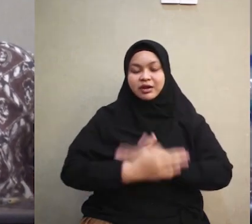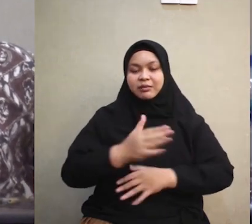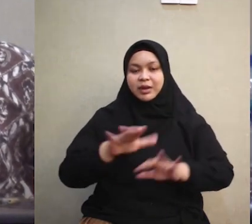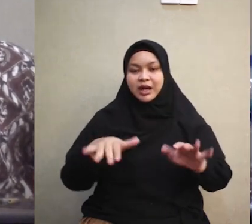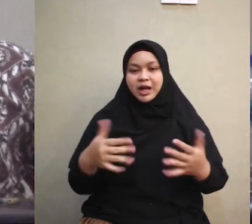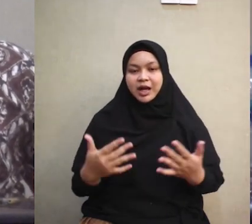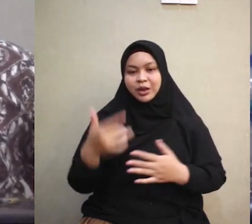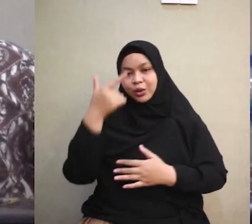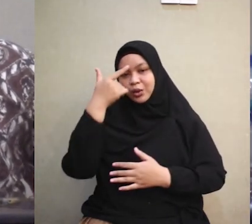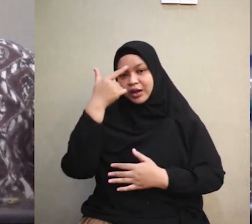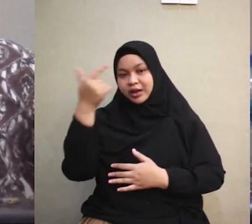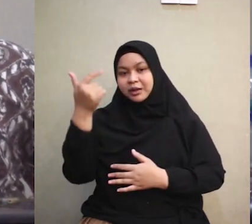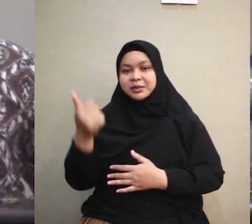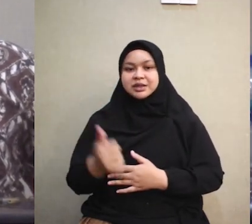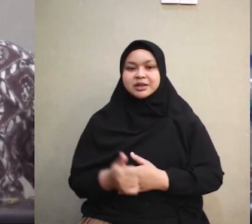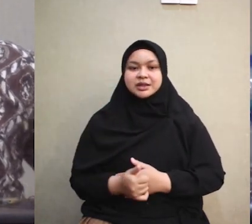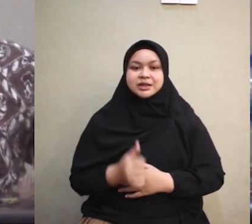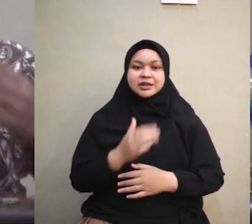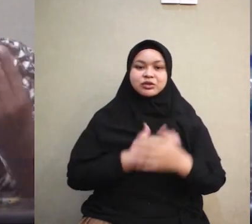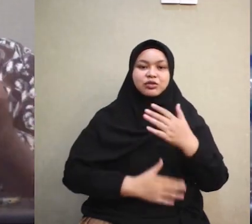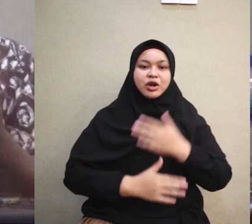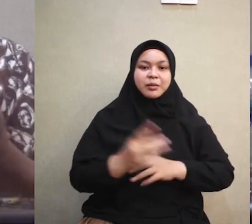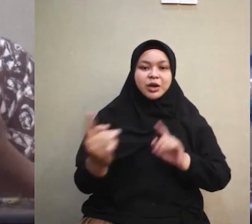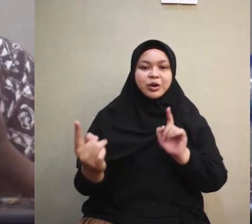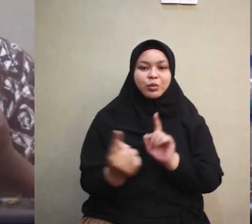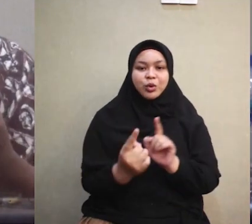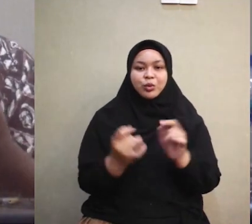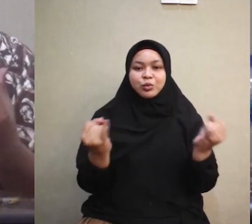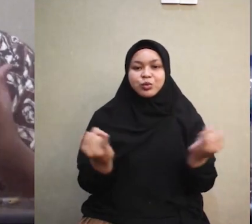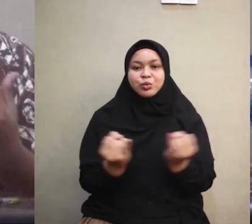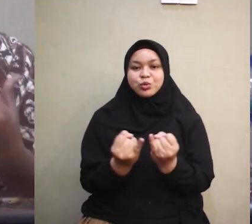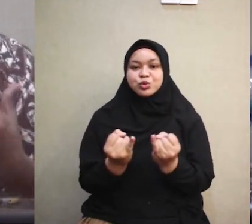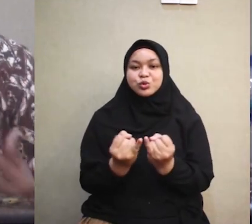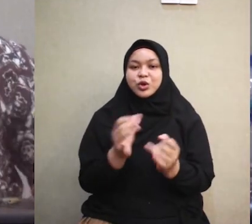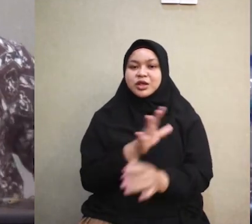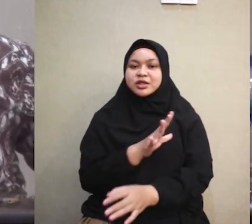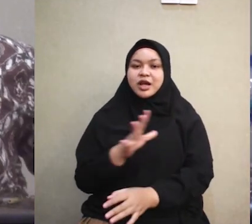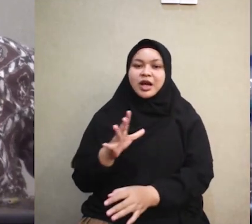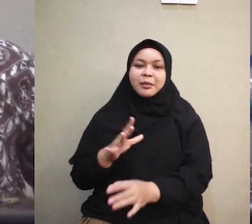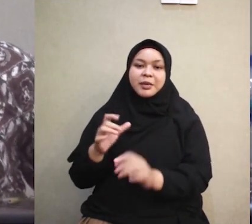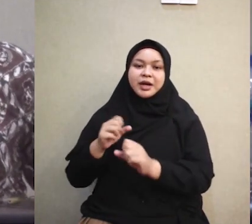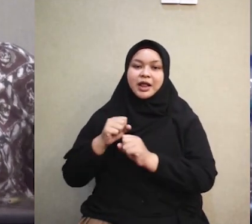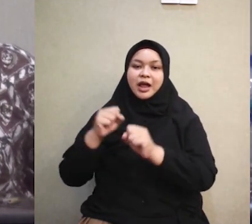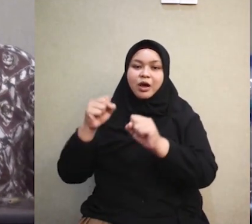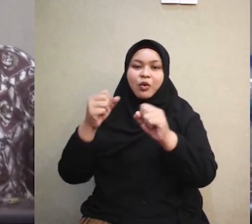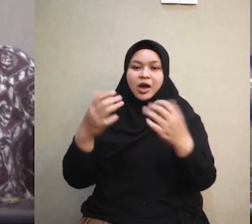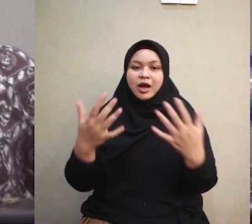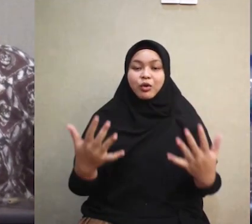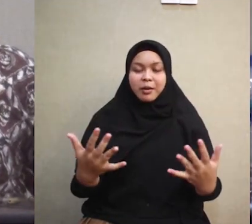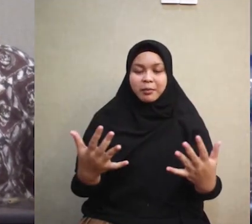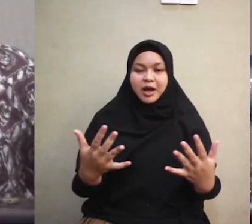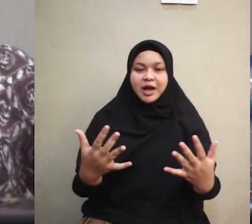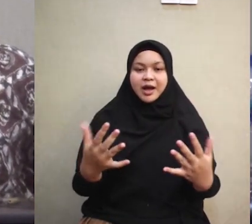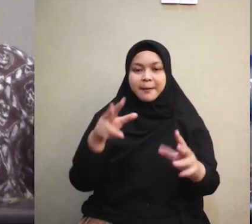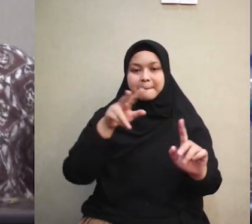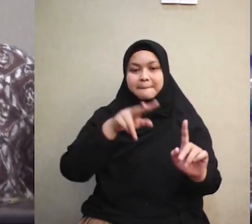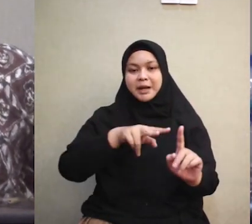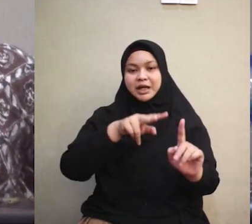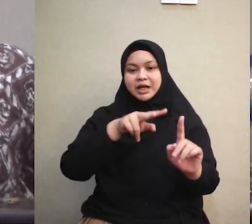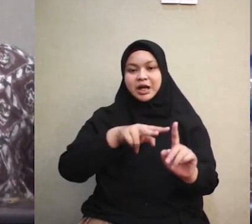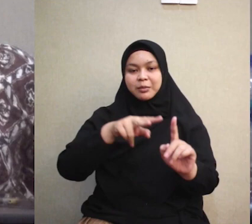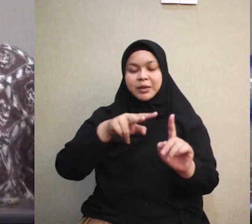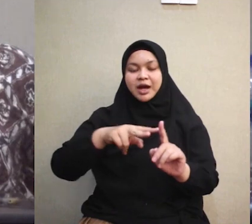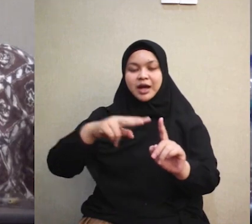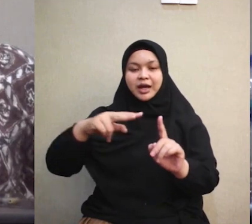akademisi difabel adalah menemukan musuh yang selama ini mereka lawan yaitu pandangan ya